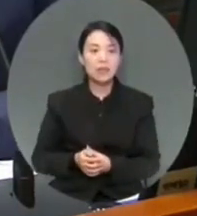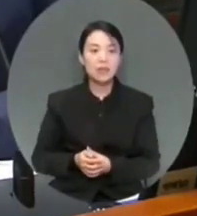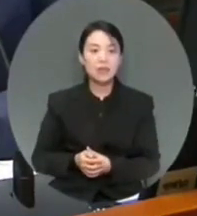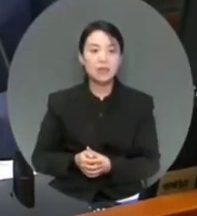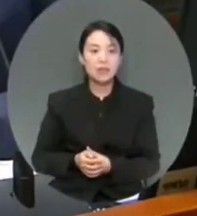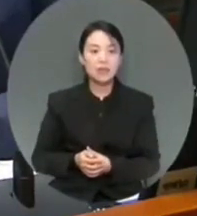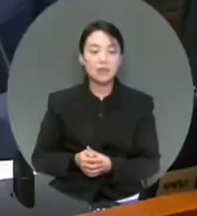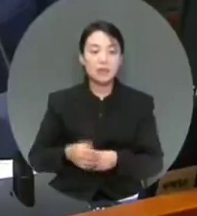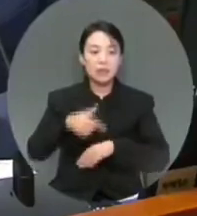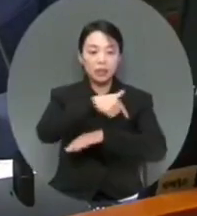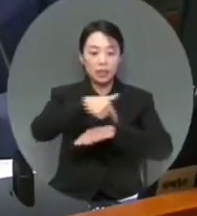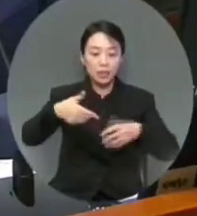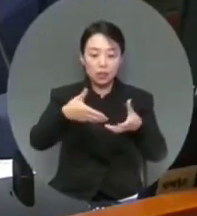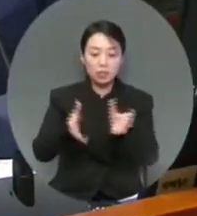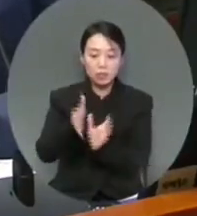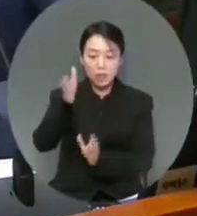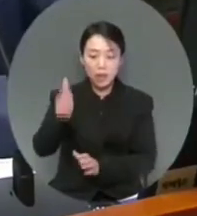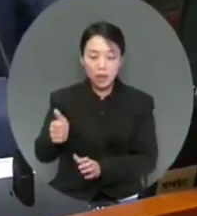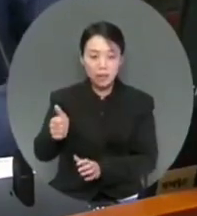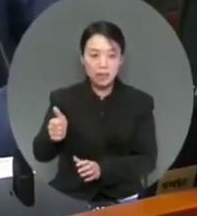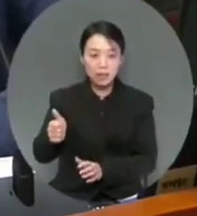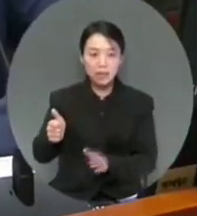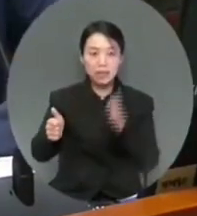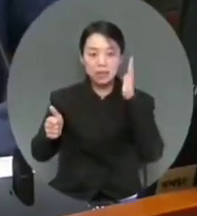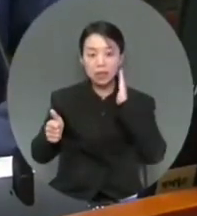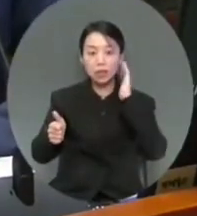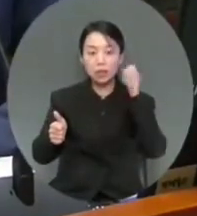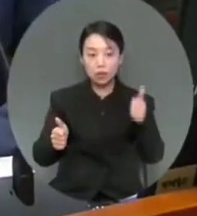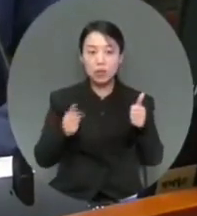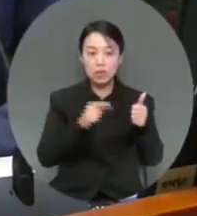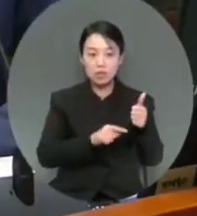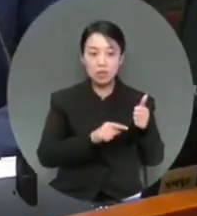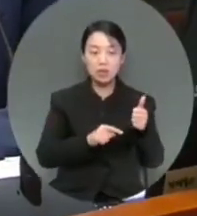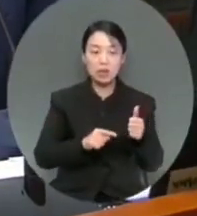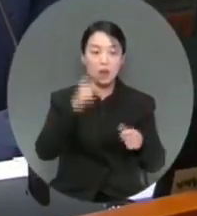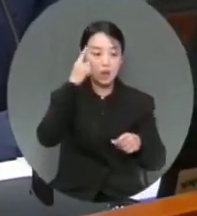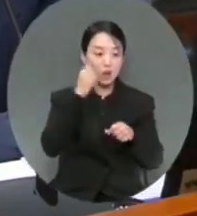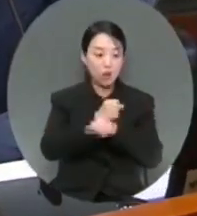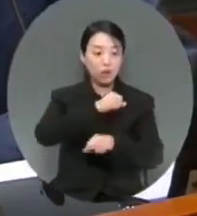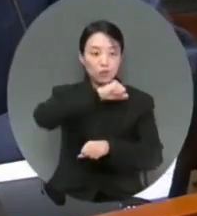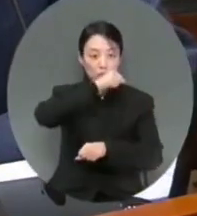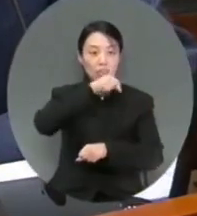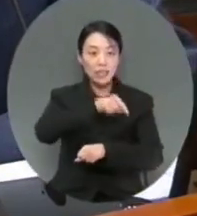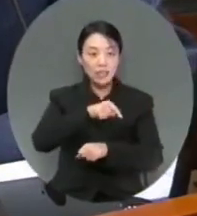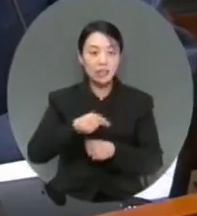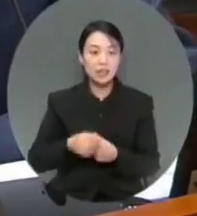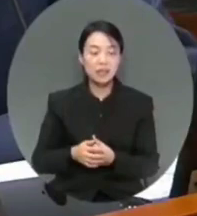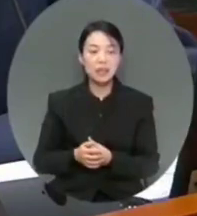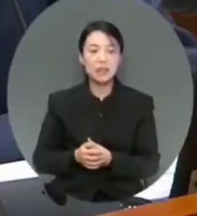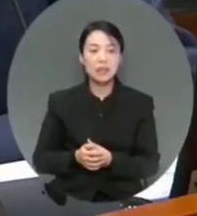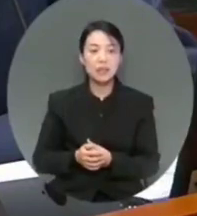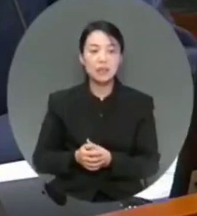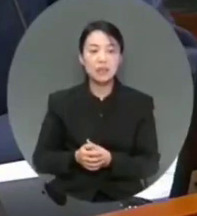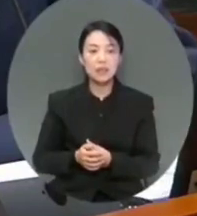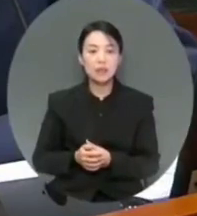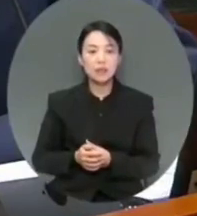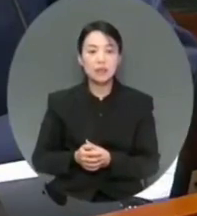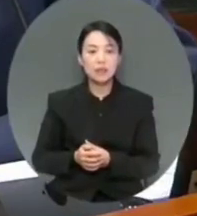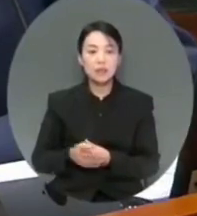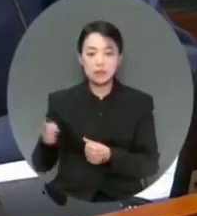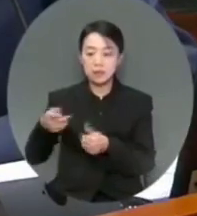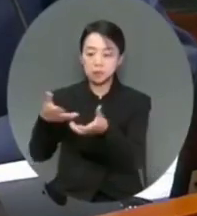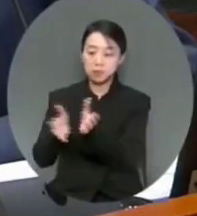저 기재부 장관은 대통령께서 뭐 R&D 예산도 다 정부의 예산인 거니까요. 물론 뭐 과기부 장관이 주도적으로